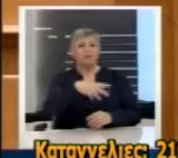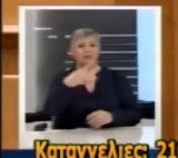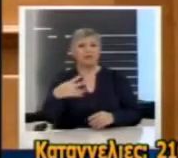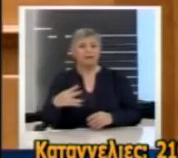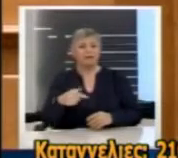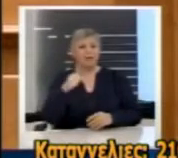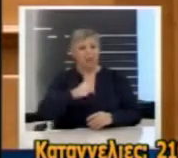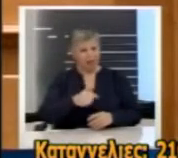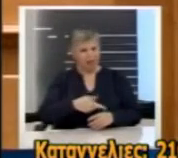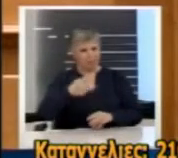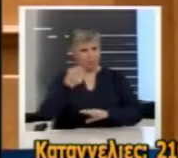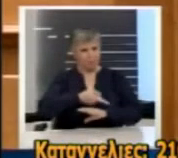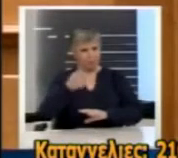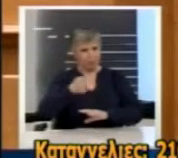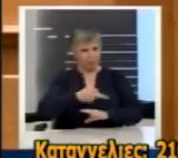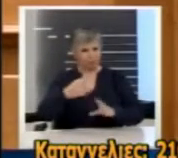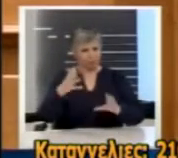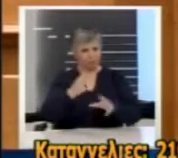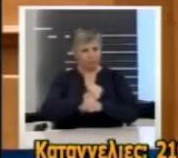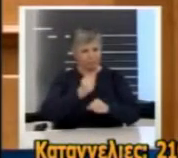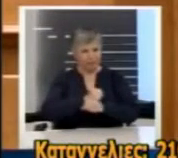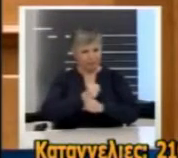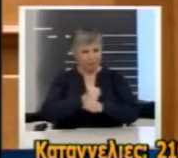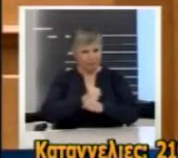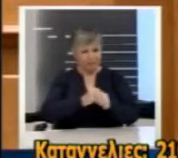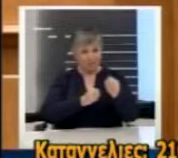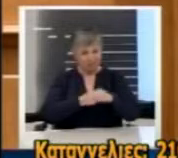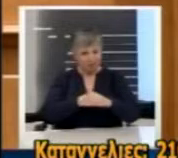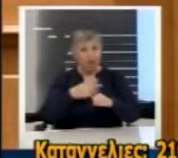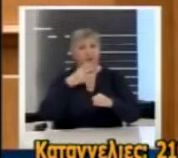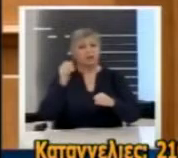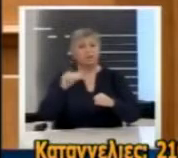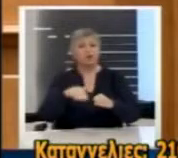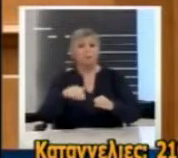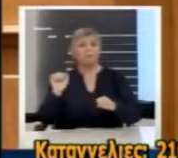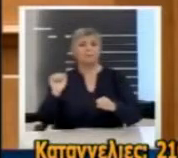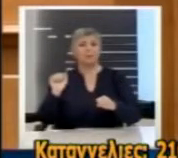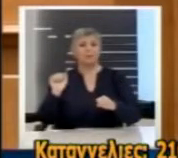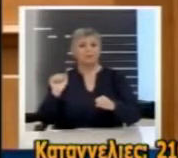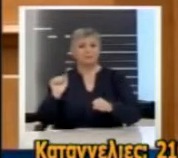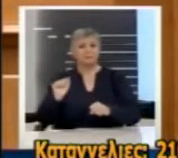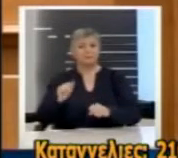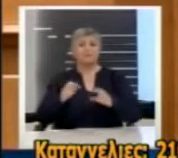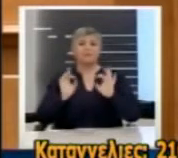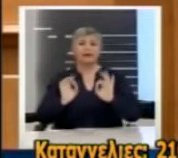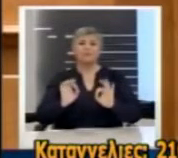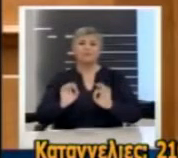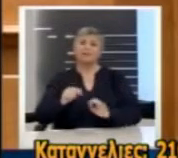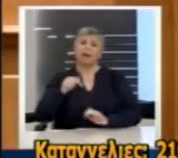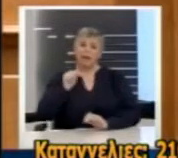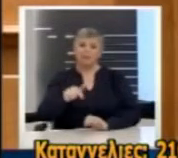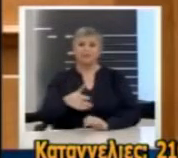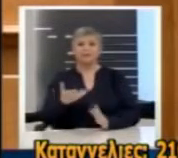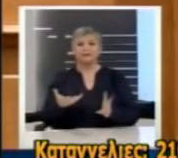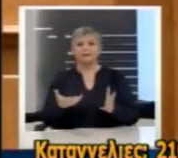Ξέραμε ότι είστε ικανοί για πολλά και ότι θεωρείτε φυσιολογικό να παρεμβαίνετε στο έργο της